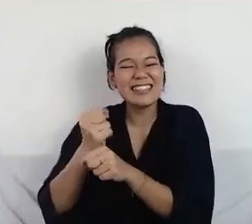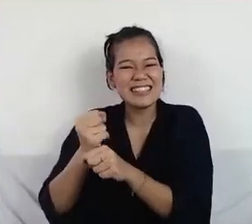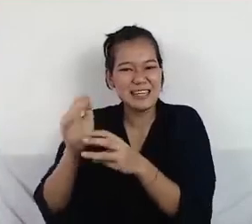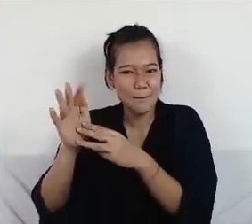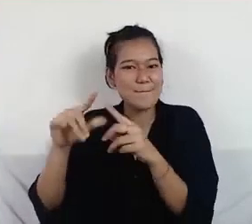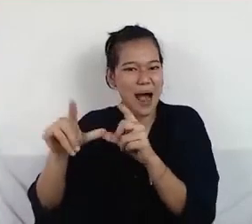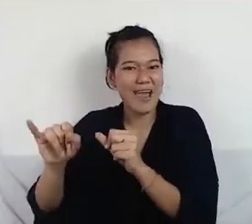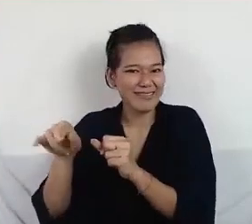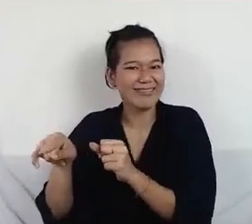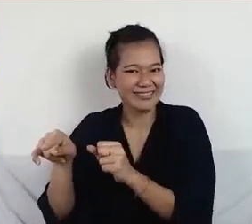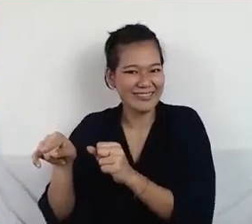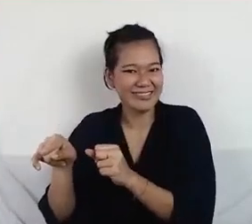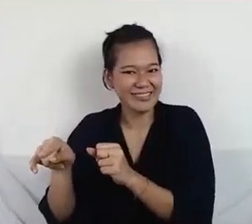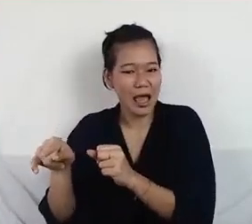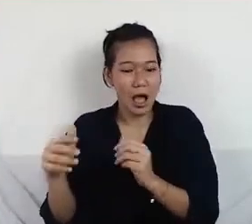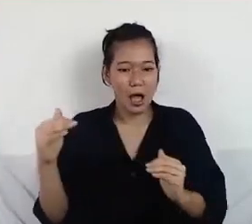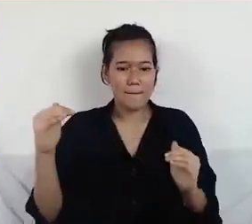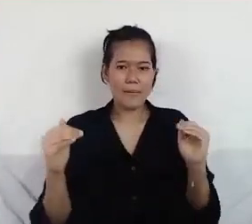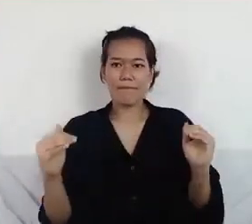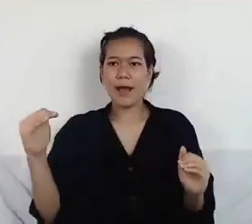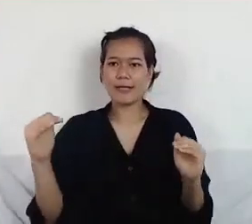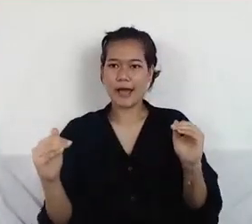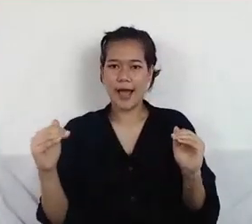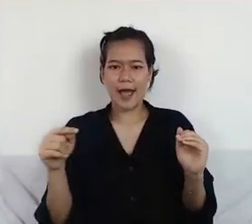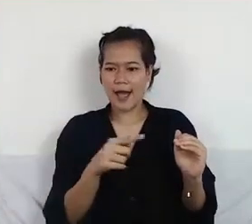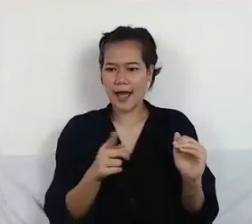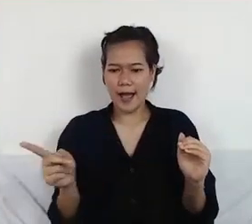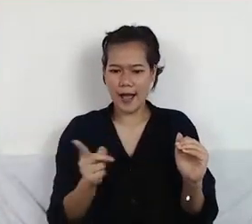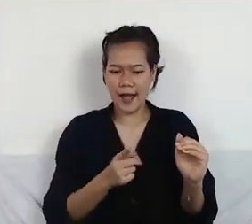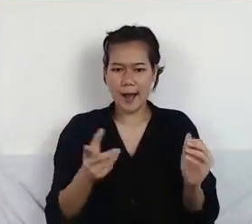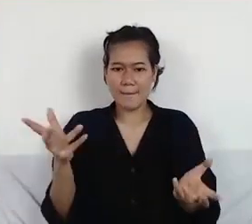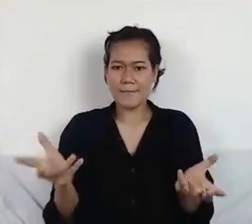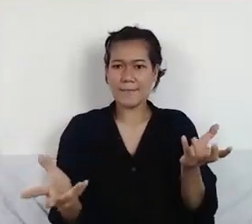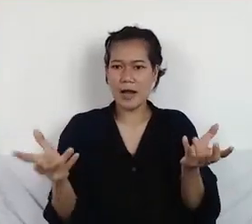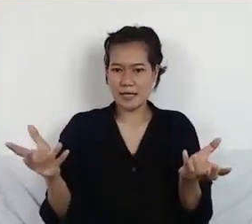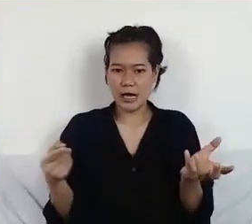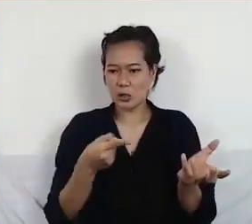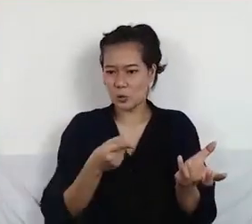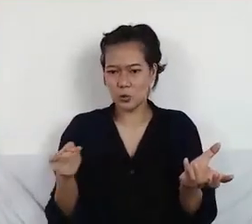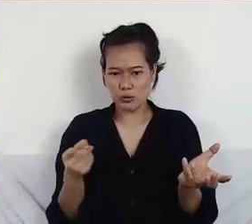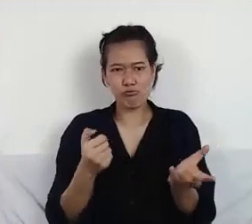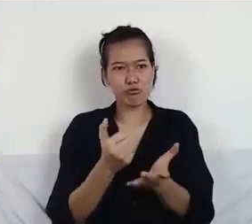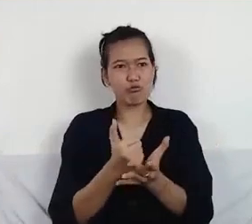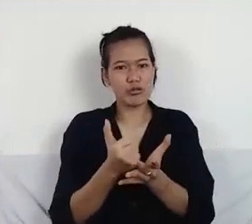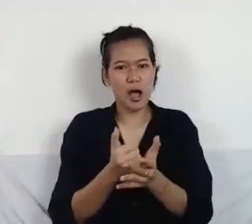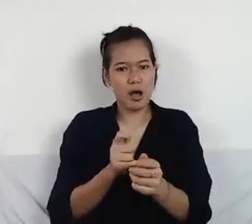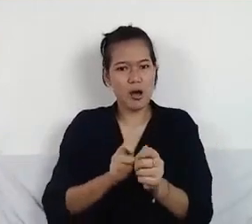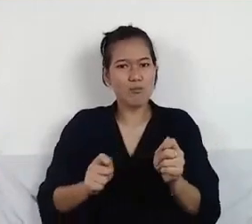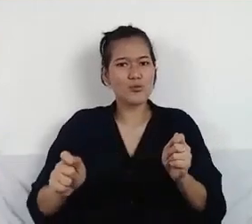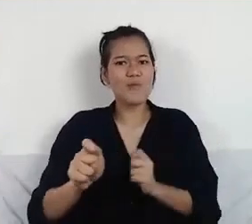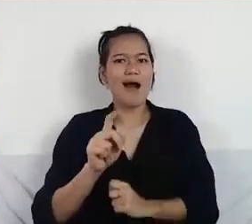sesuatu, tampaknya ada sebuah pola yang secara radikal itu berubah.